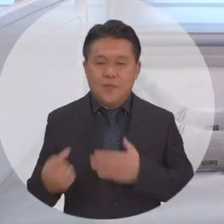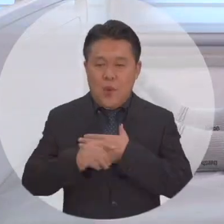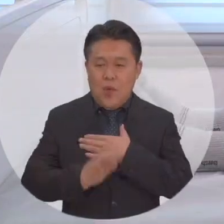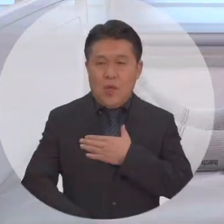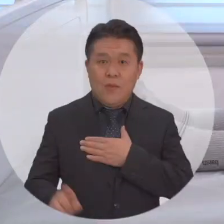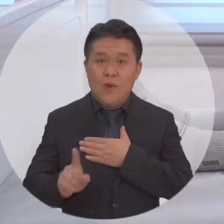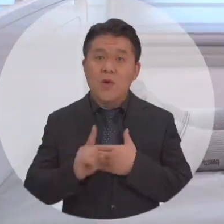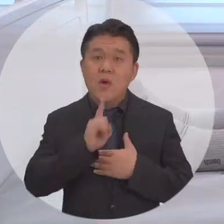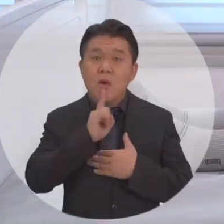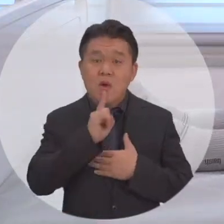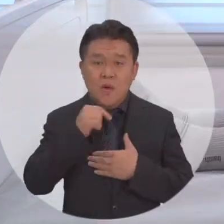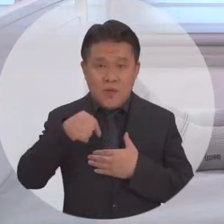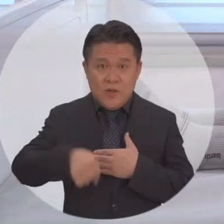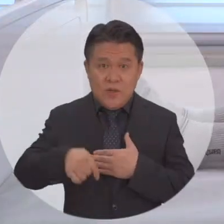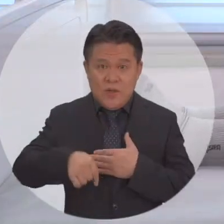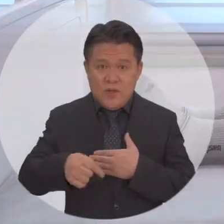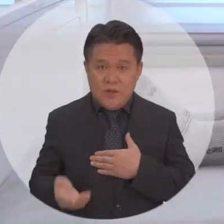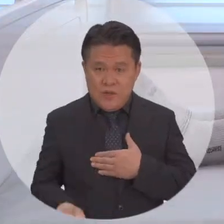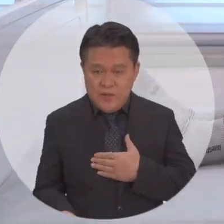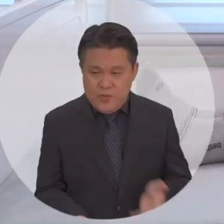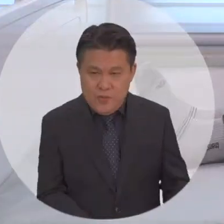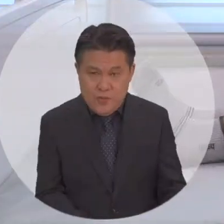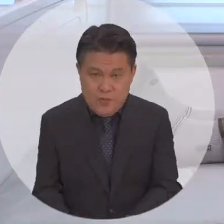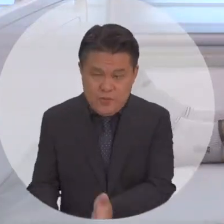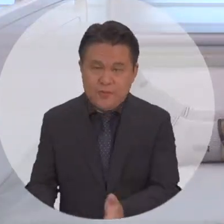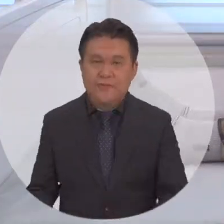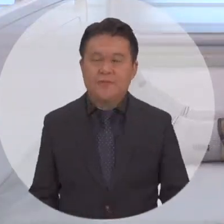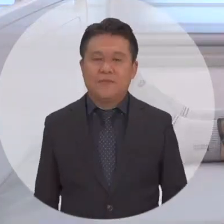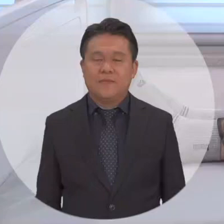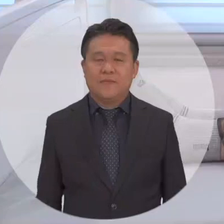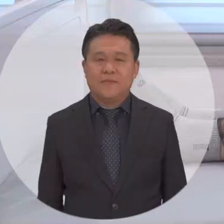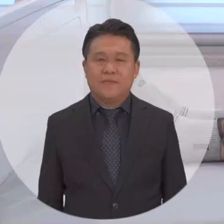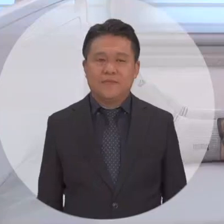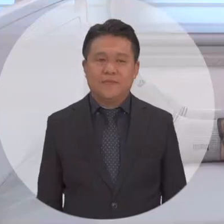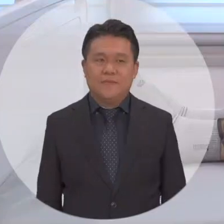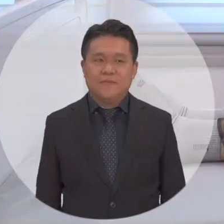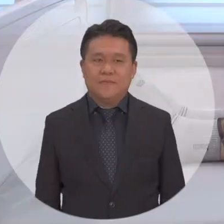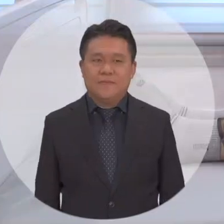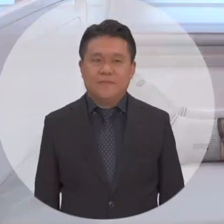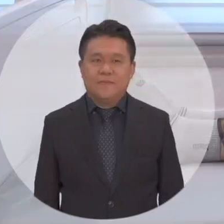몸 아래쪽은 허리와 엉덩이 밑에 손을 넣고 움직여줍니다.